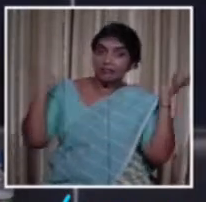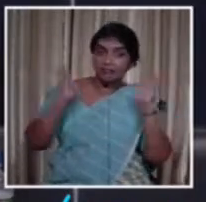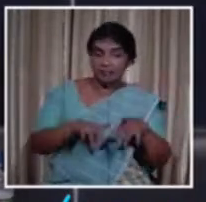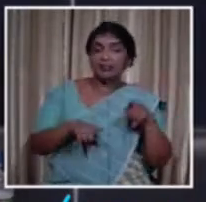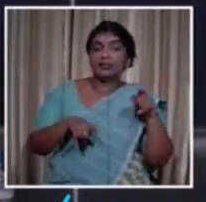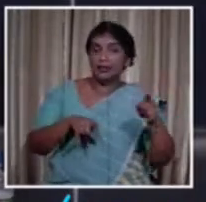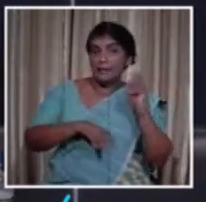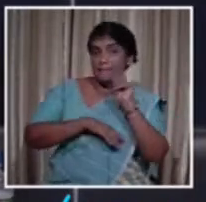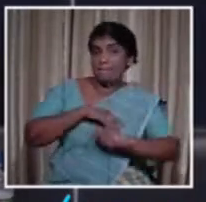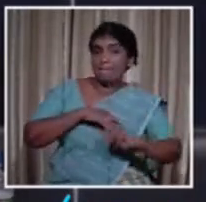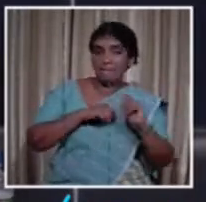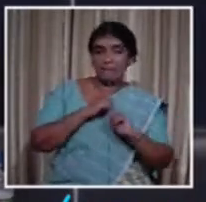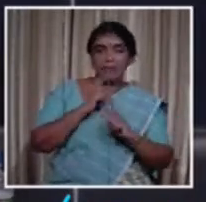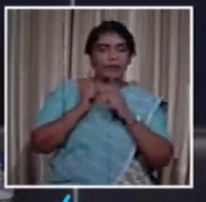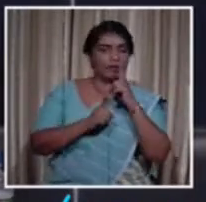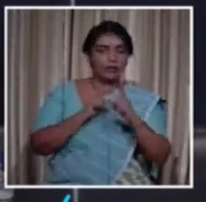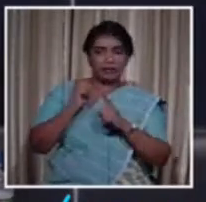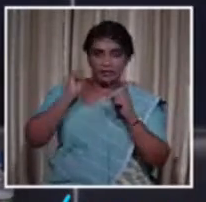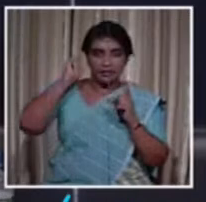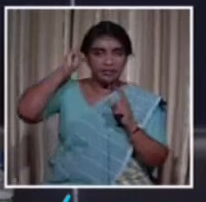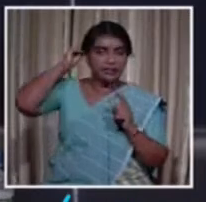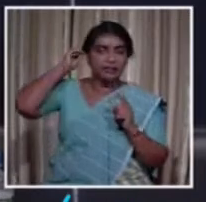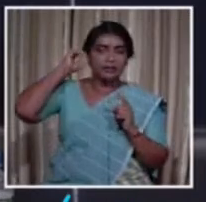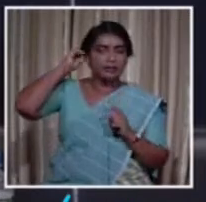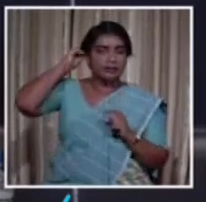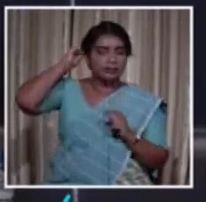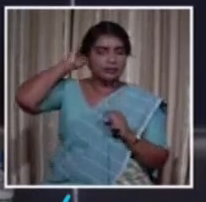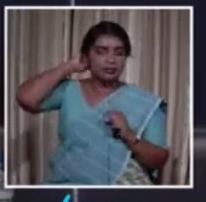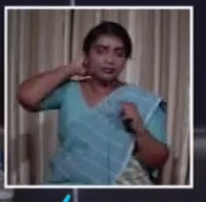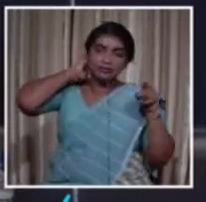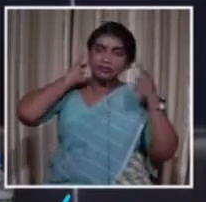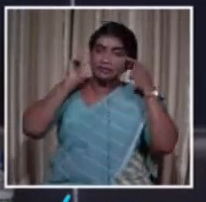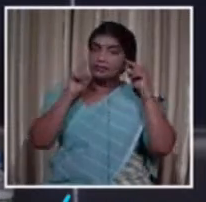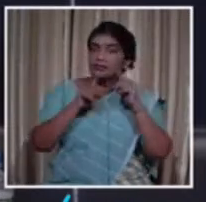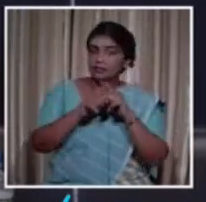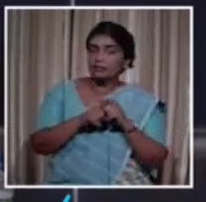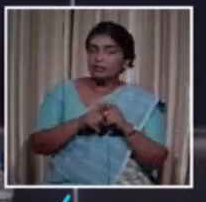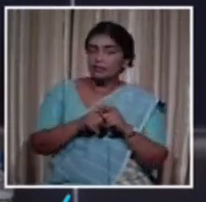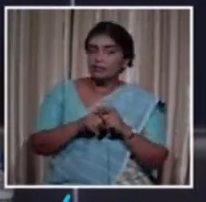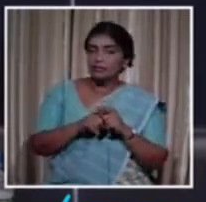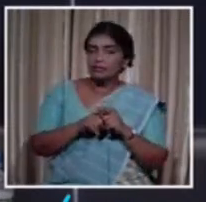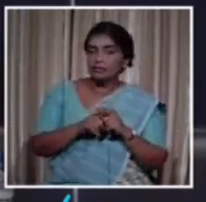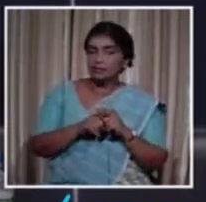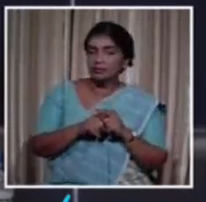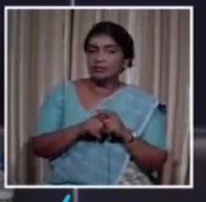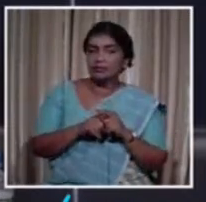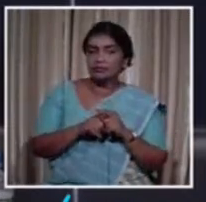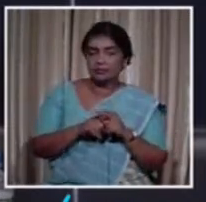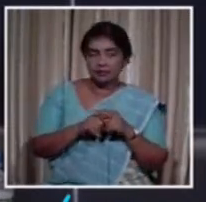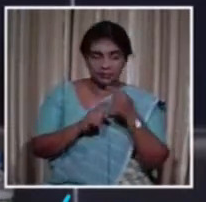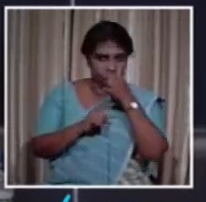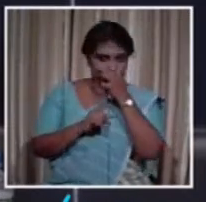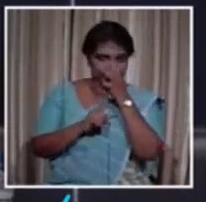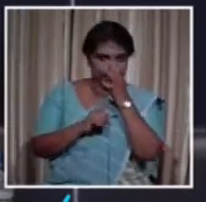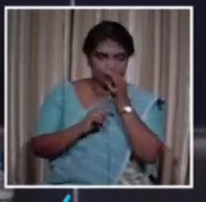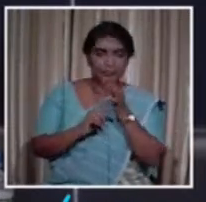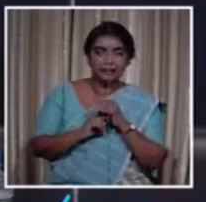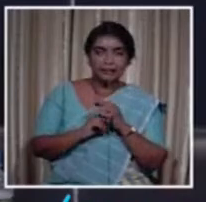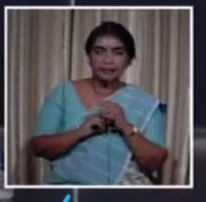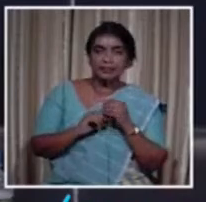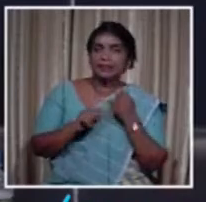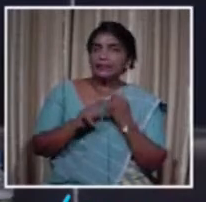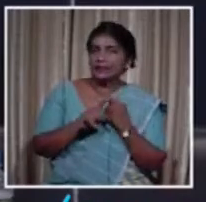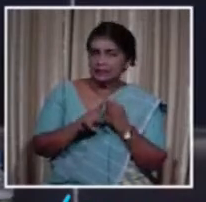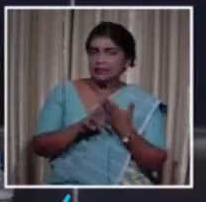නැහැ ඔතන රැස් වෙන්නේ ladies college එකේ ආදි ශිෂ්‍යාවන් විතරයි ඉතින් මේ කළා තියෙන අරුණි W ඒ වගේම කිෂාන්